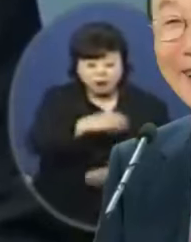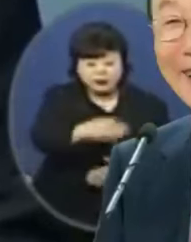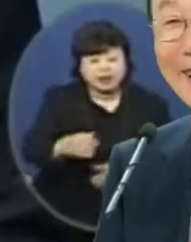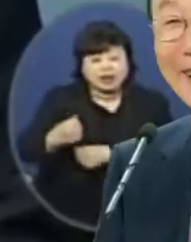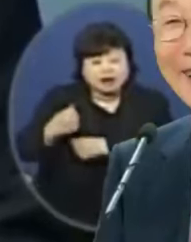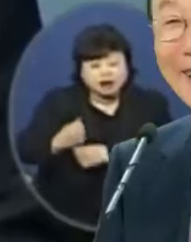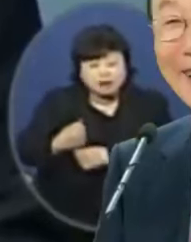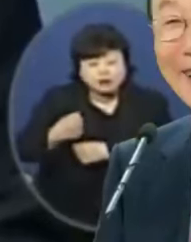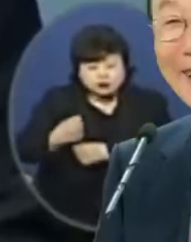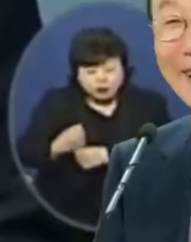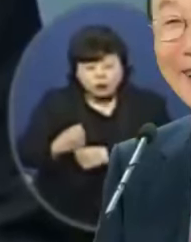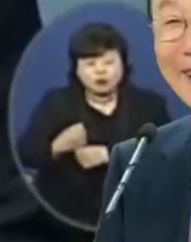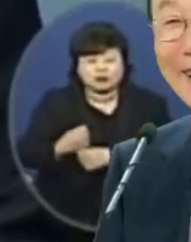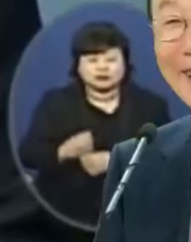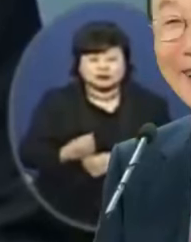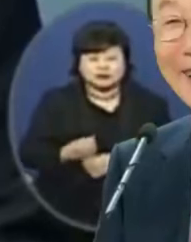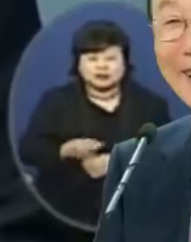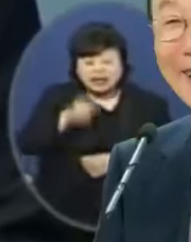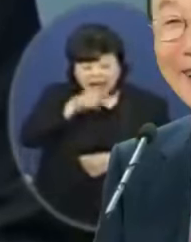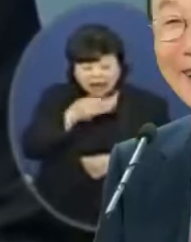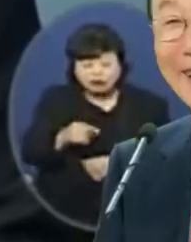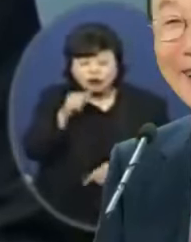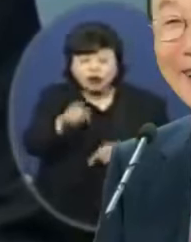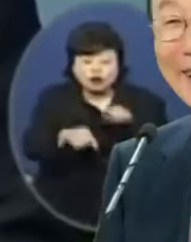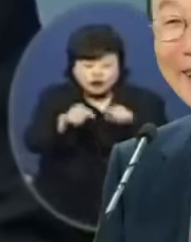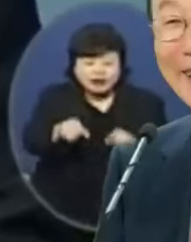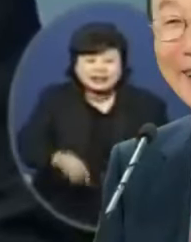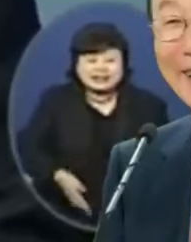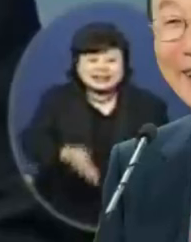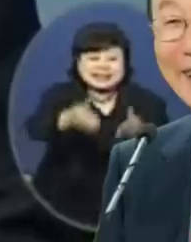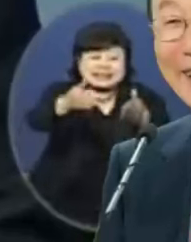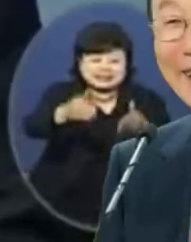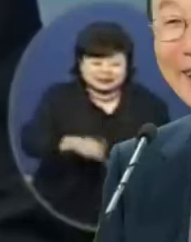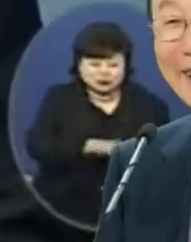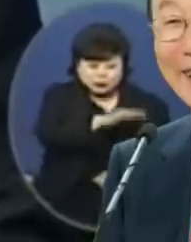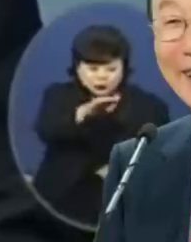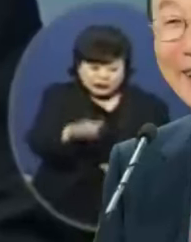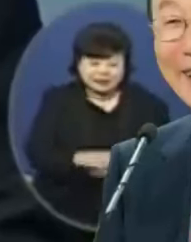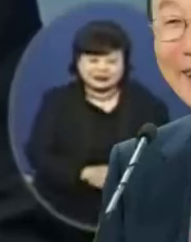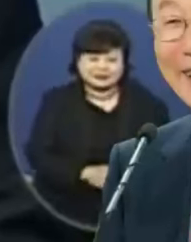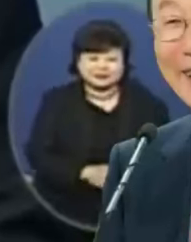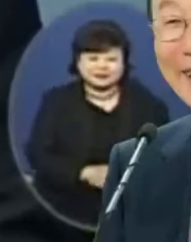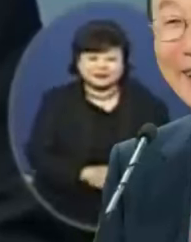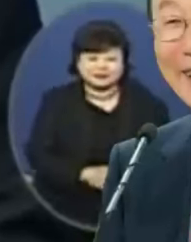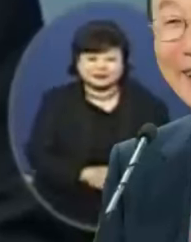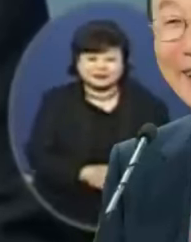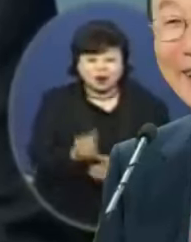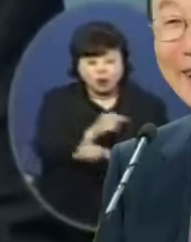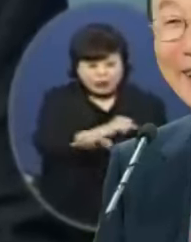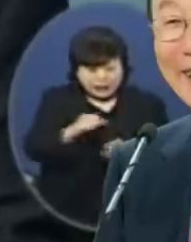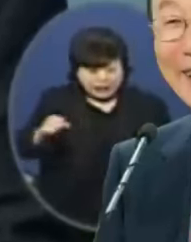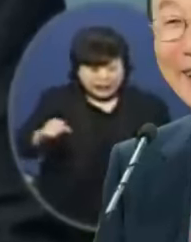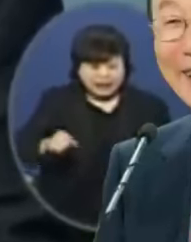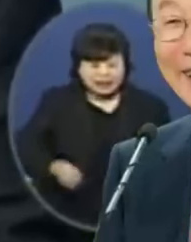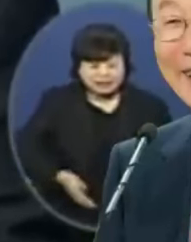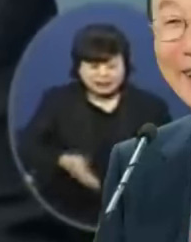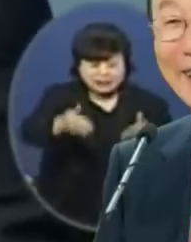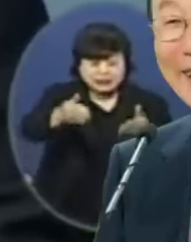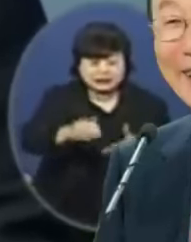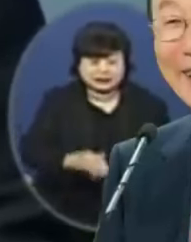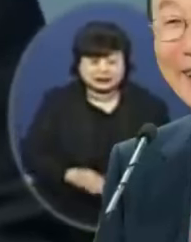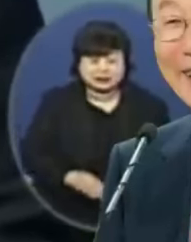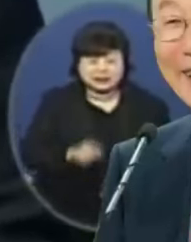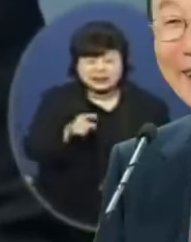걸머지고 강으로 걸어 들어가는 것입니다. 우리의 광야는